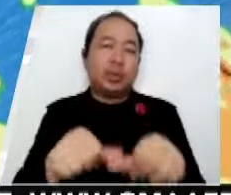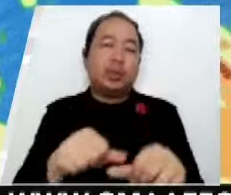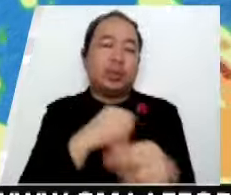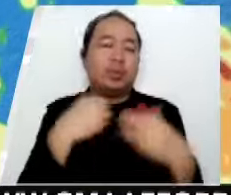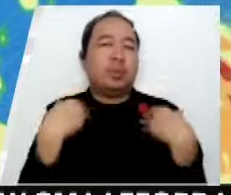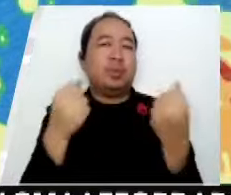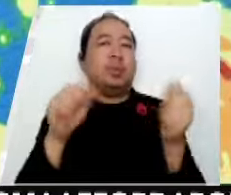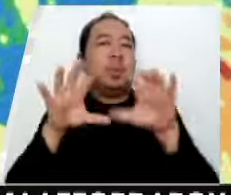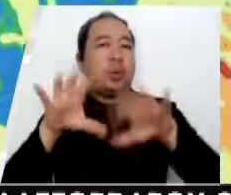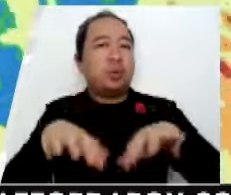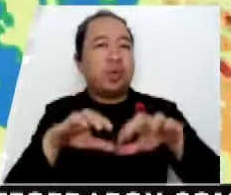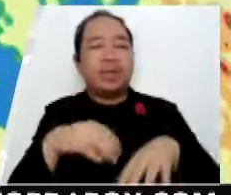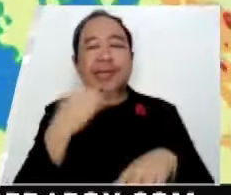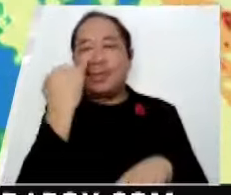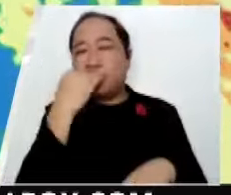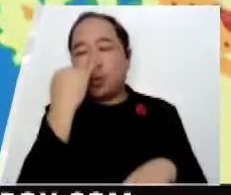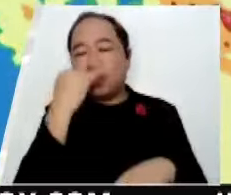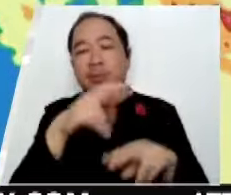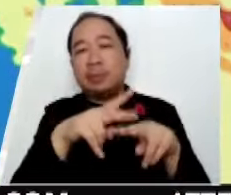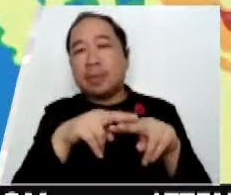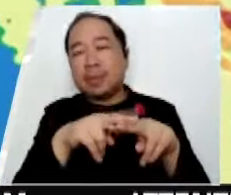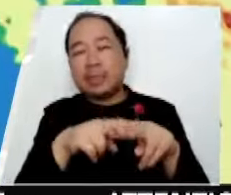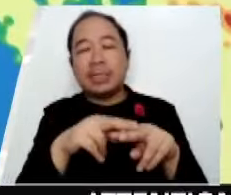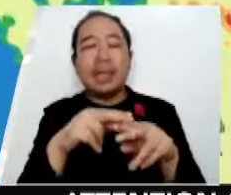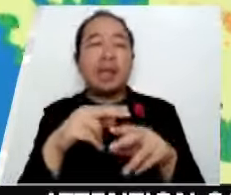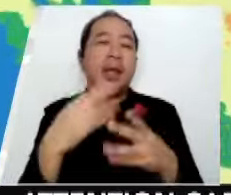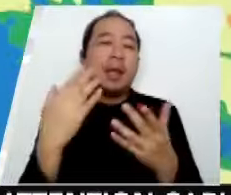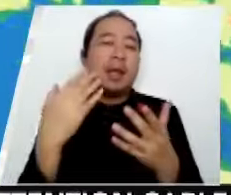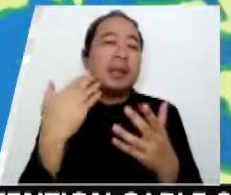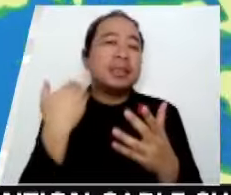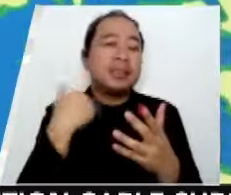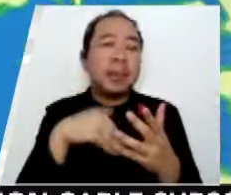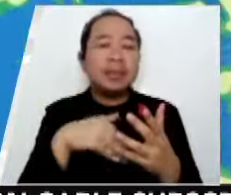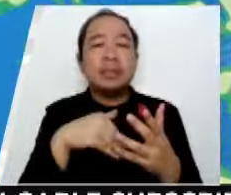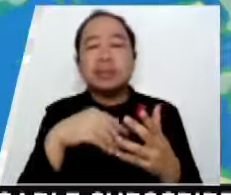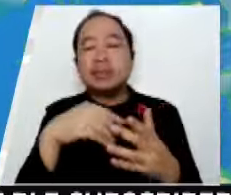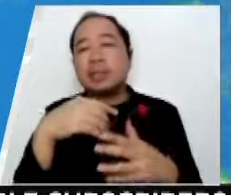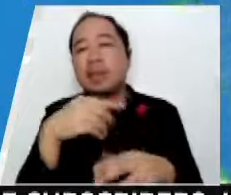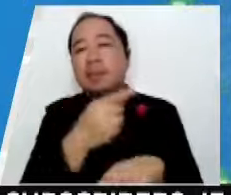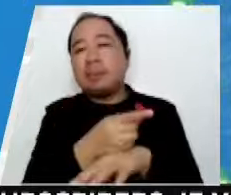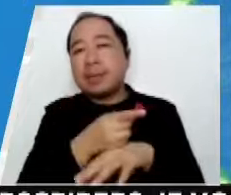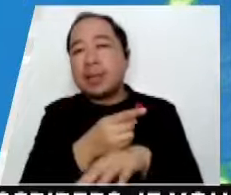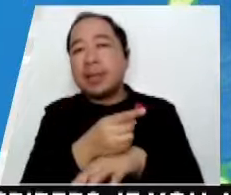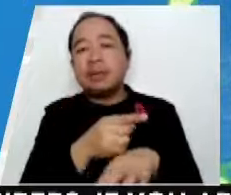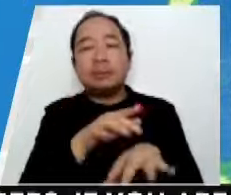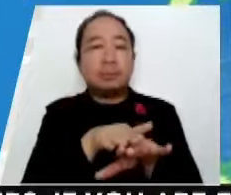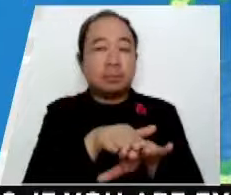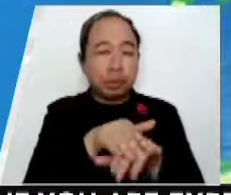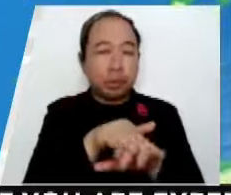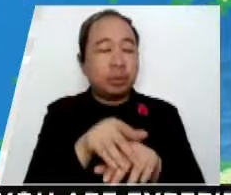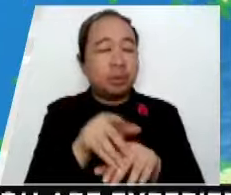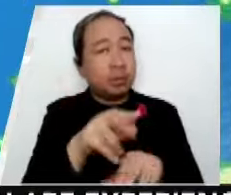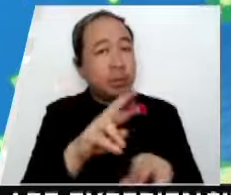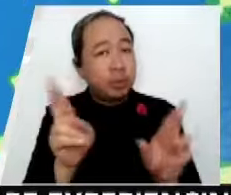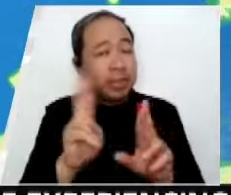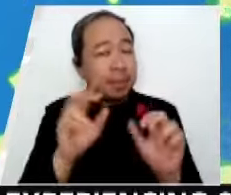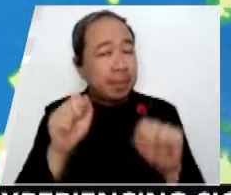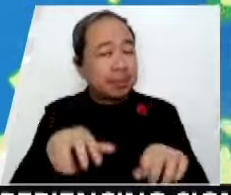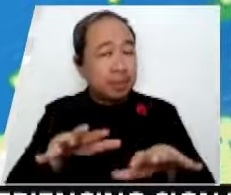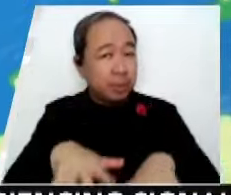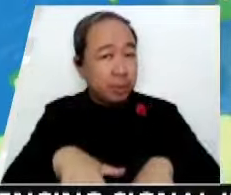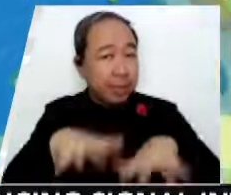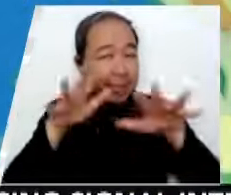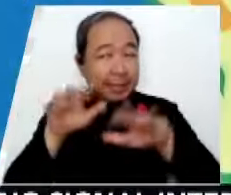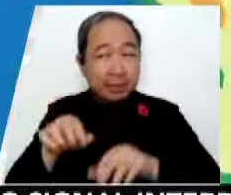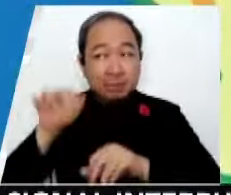Provinces, Pangasinan, Zambales, Bataan at Mindoro. Maging handa pa rin po sa banta ng baha o landslide.